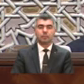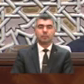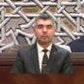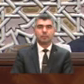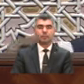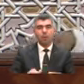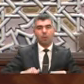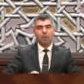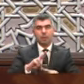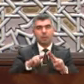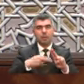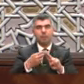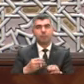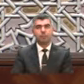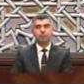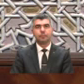تفضلي السيدة الوزيرة.